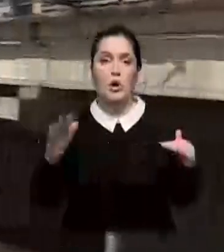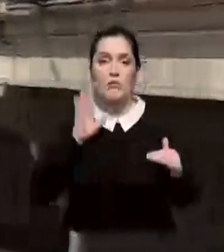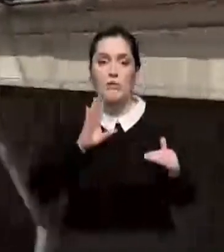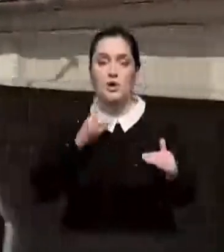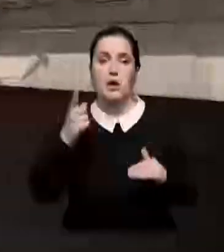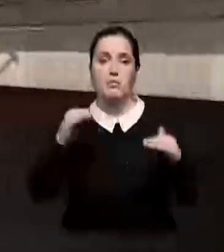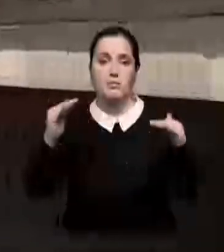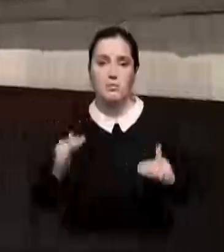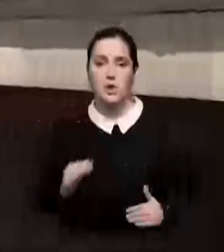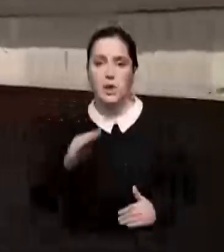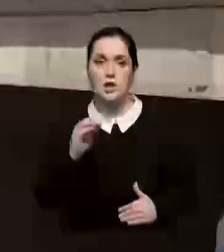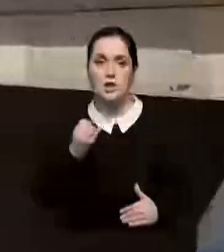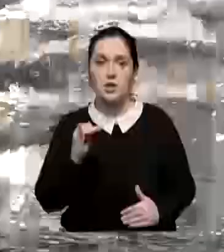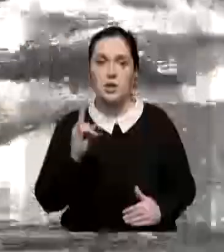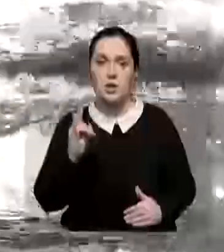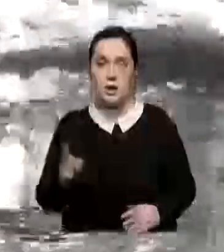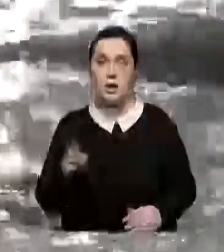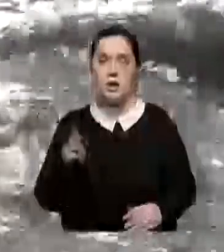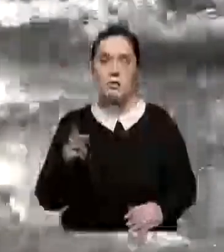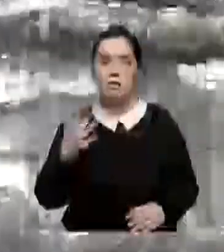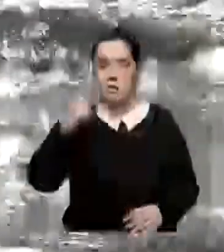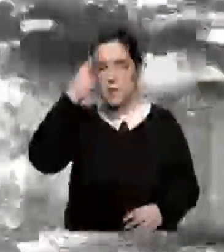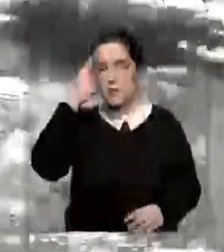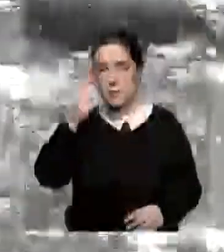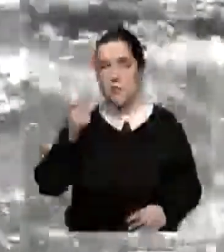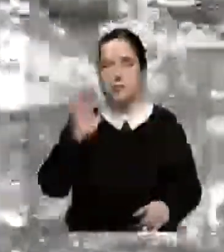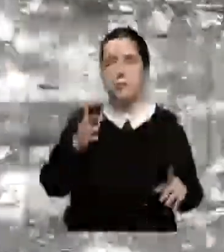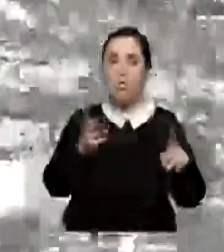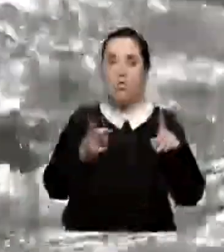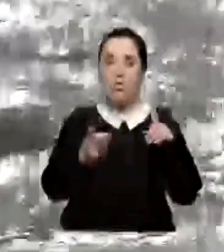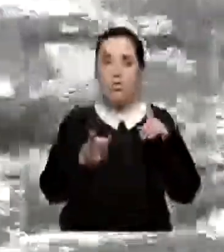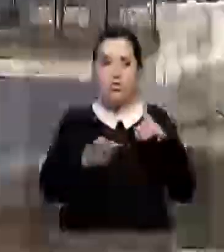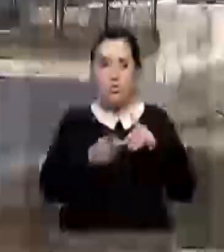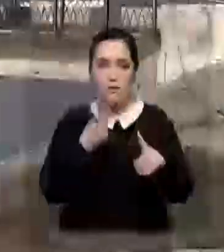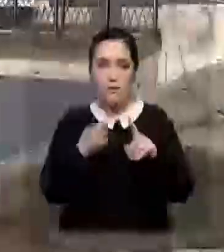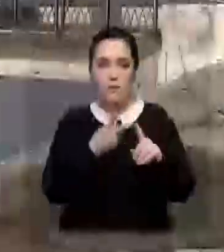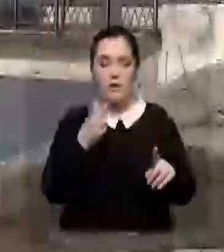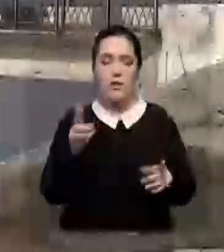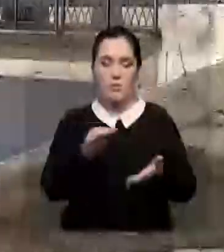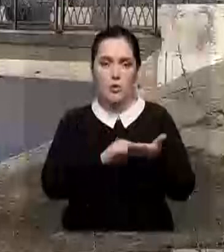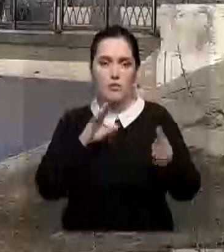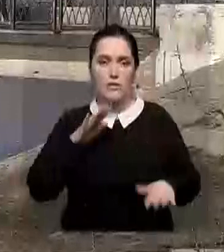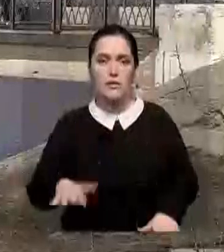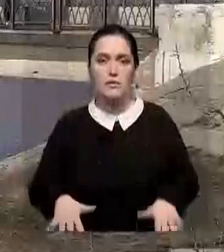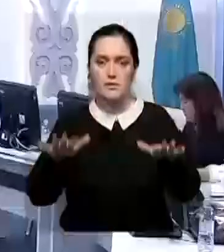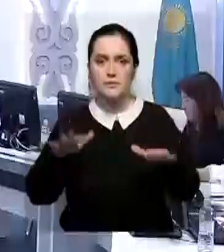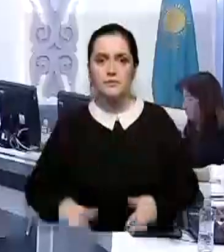воды пошел на спад. Что касается Жайыка, то там, как мы уже сообщали, ожидают вторую волну половодья.